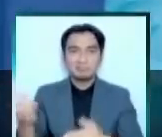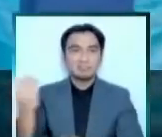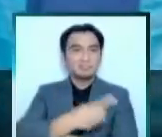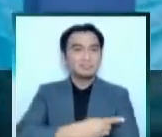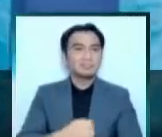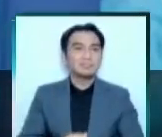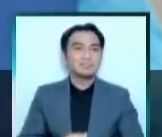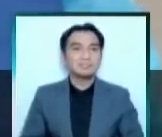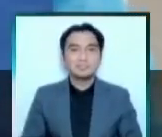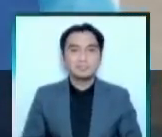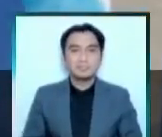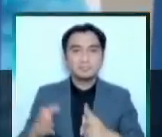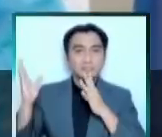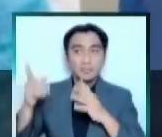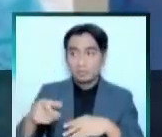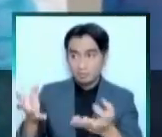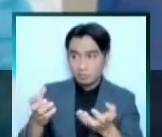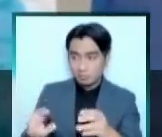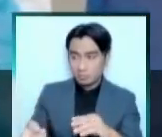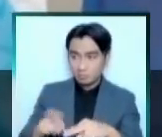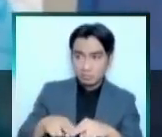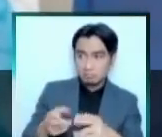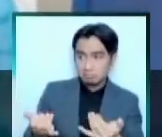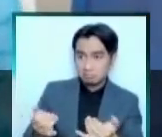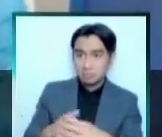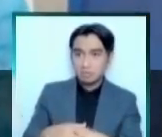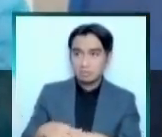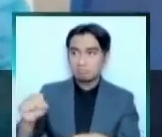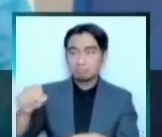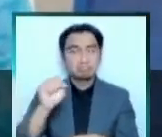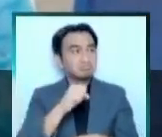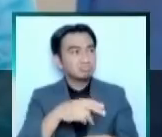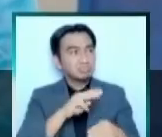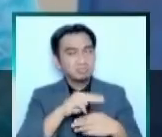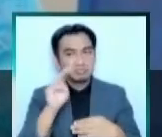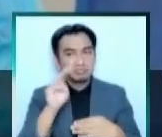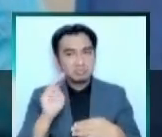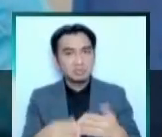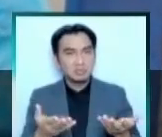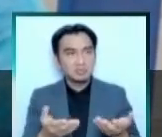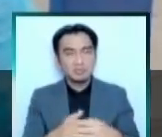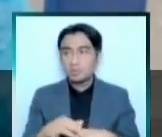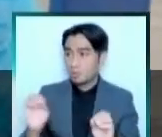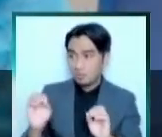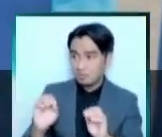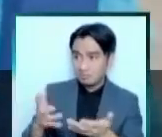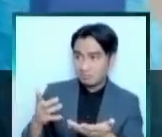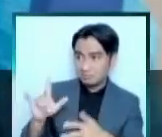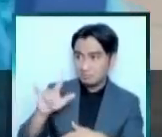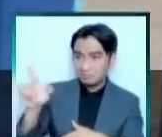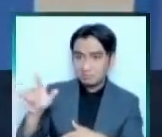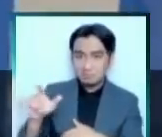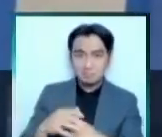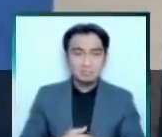Gusto niyo sumakay rin? Oo, sa Manila kasi wala kaming ano. Wala kayong flight? Wala, maasa libre lang